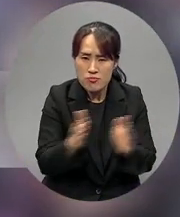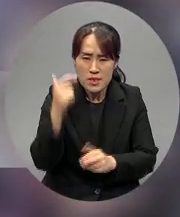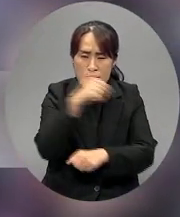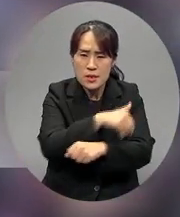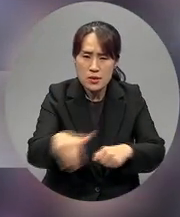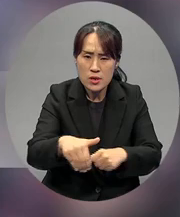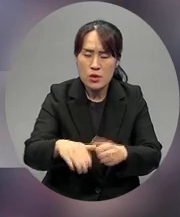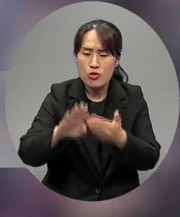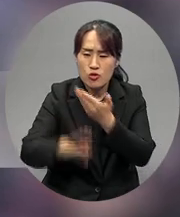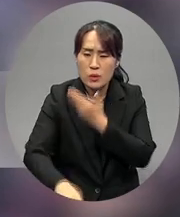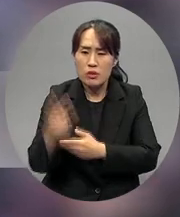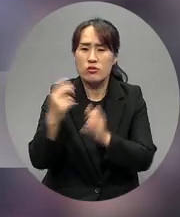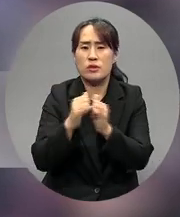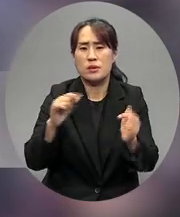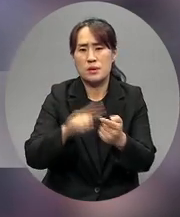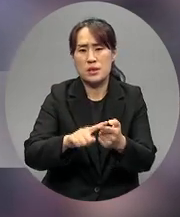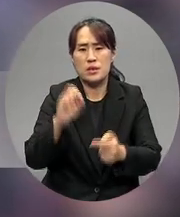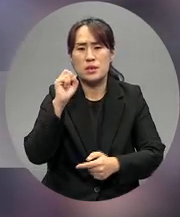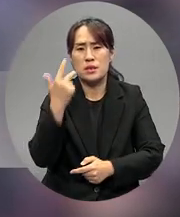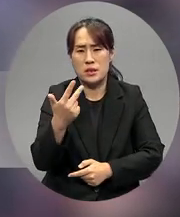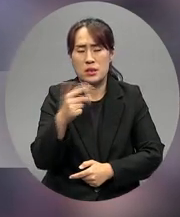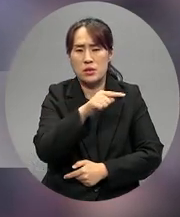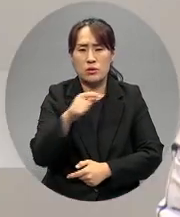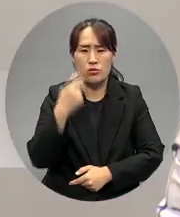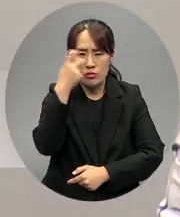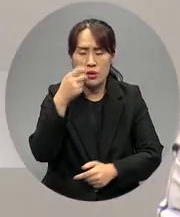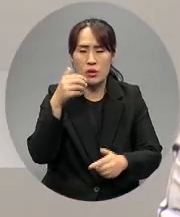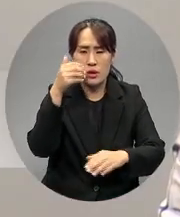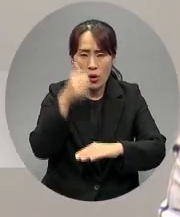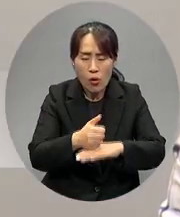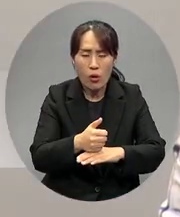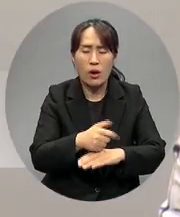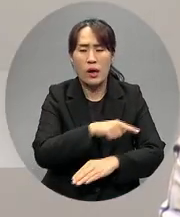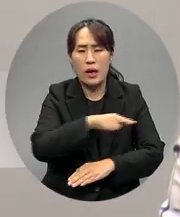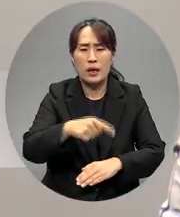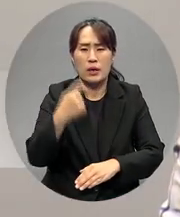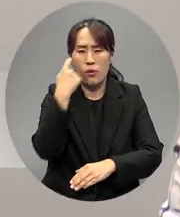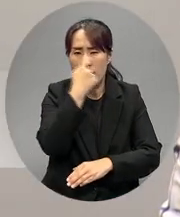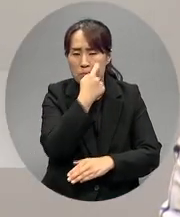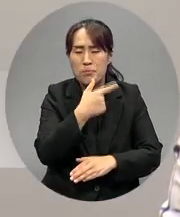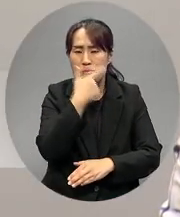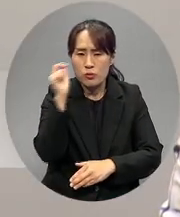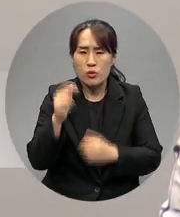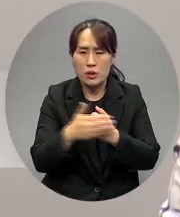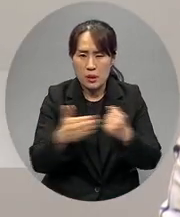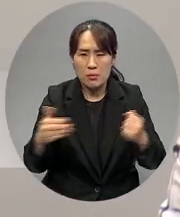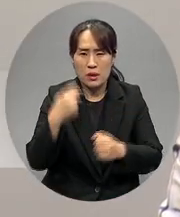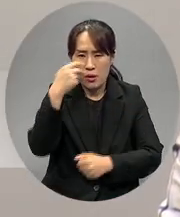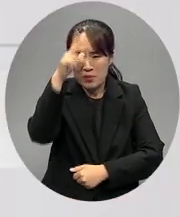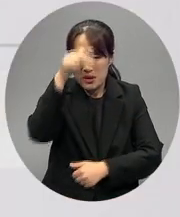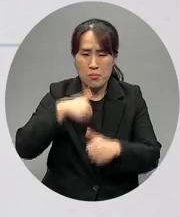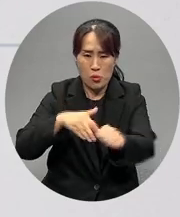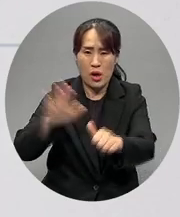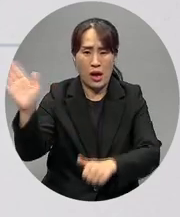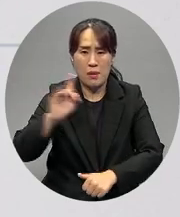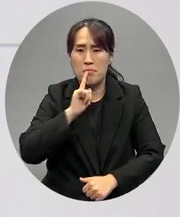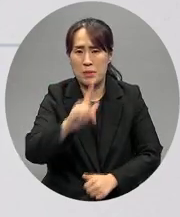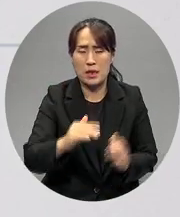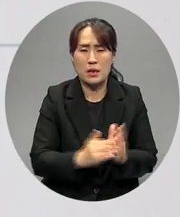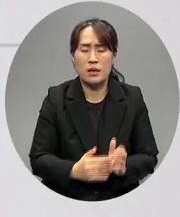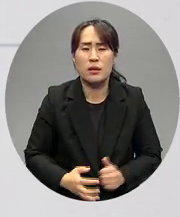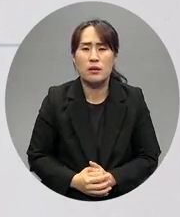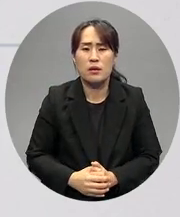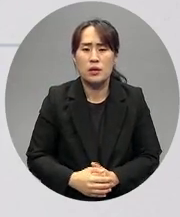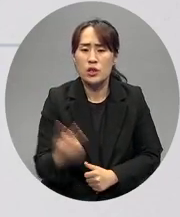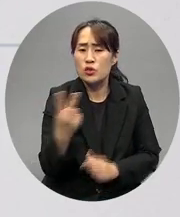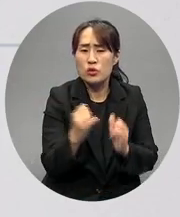지사의 고향 후배 두 명에 대해 7개월간 수사한 결과 증거가 충분하지 않다며 불송치 결론을 내렸습니다. 경찰 관계자는